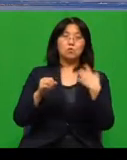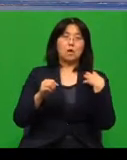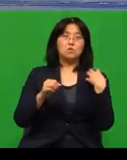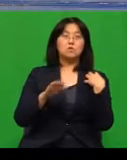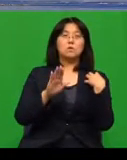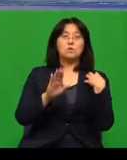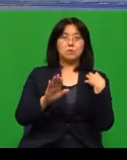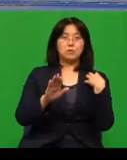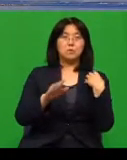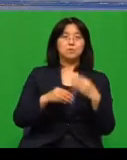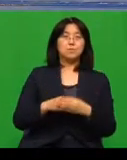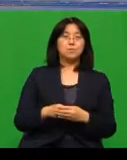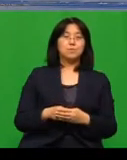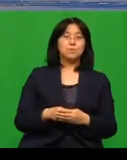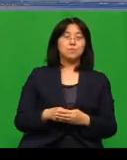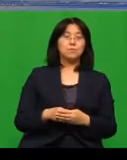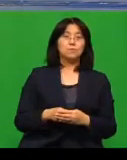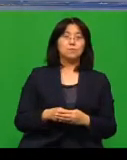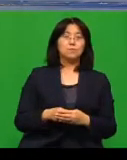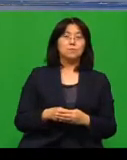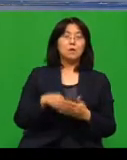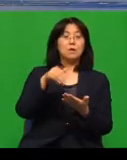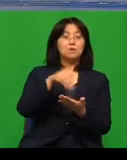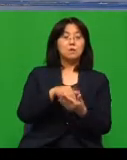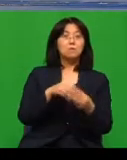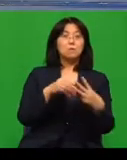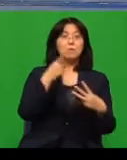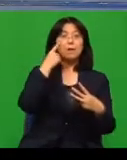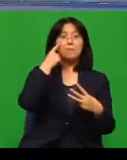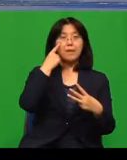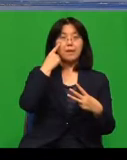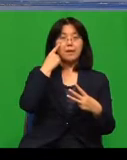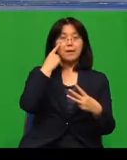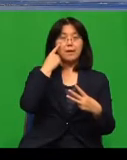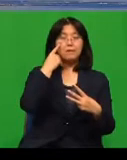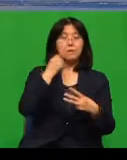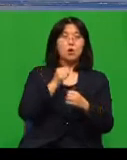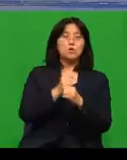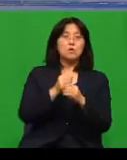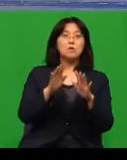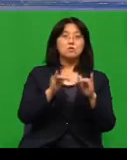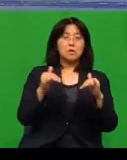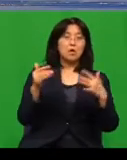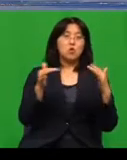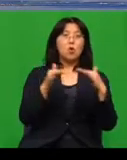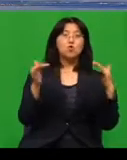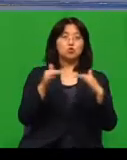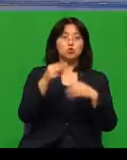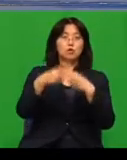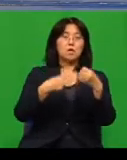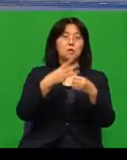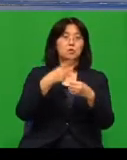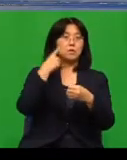。それから最後のこの3番目、クリエイターズトーク3周年記念、